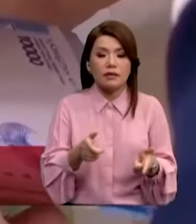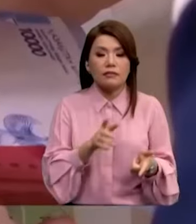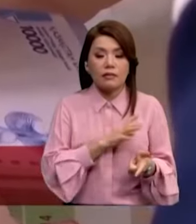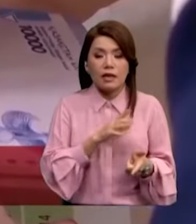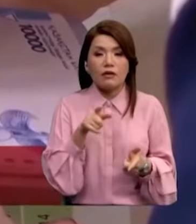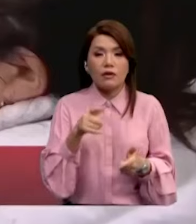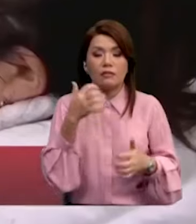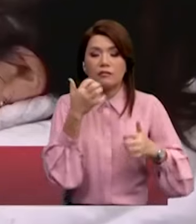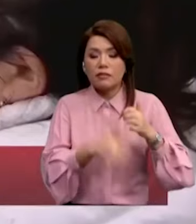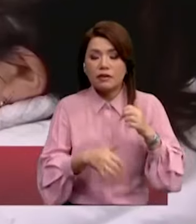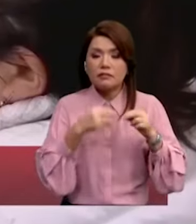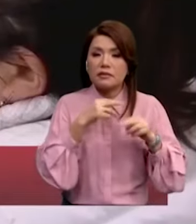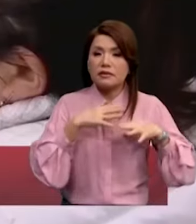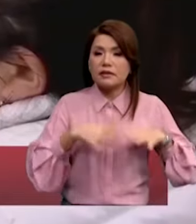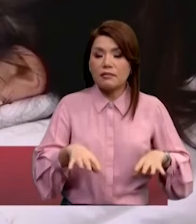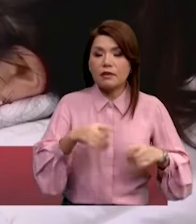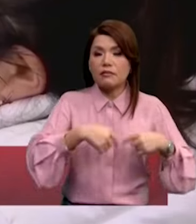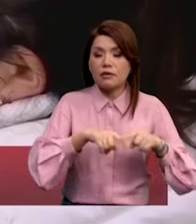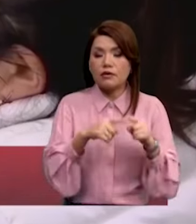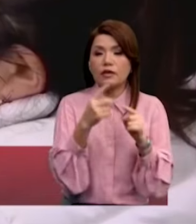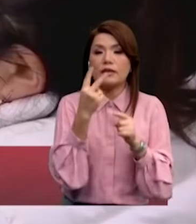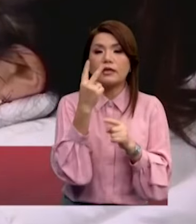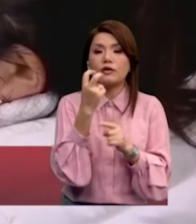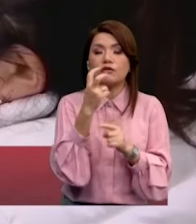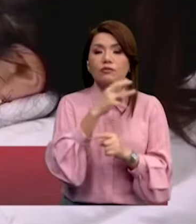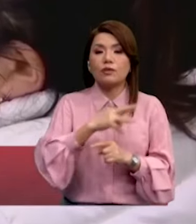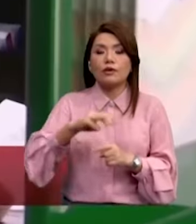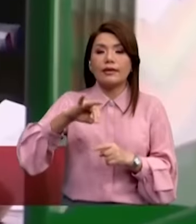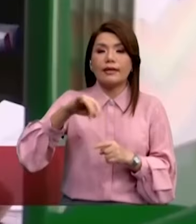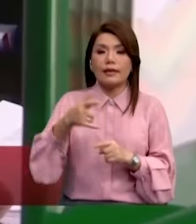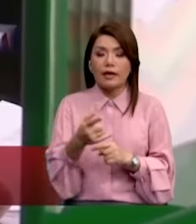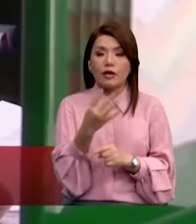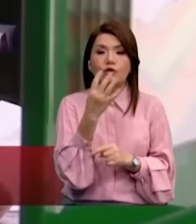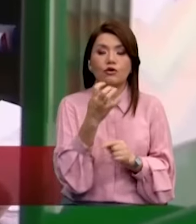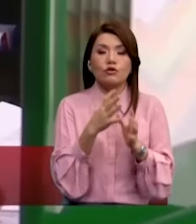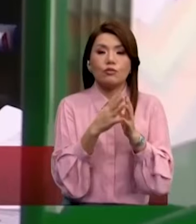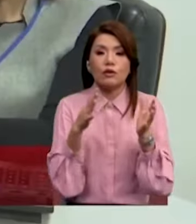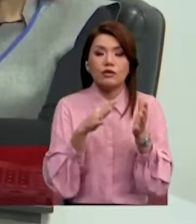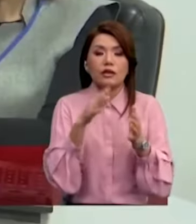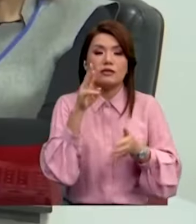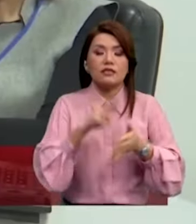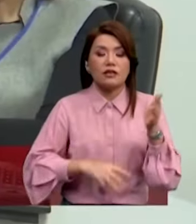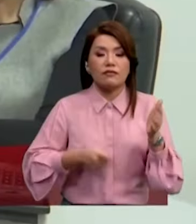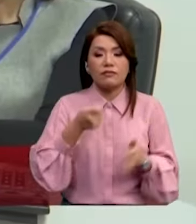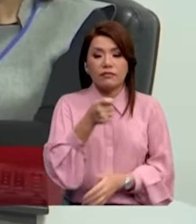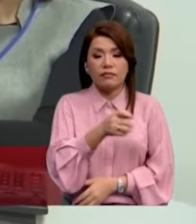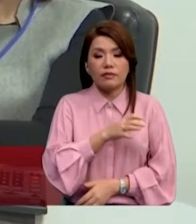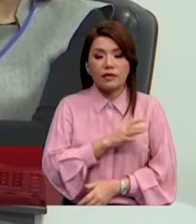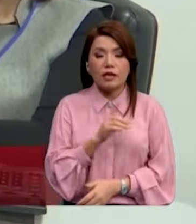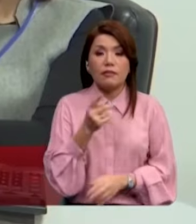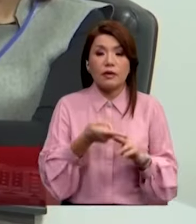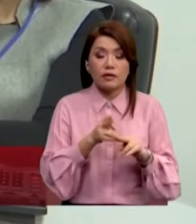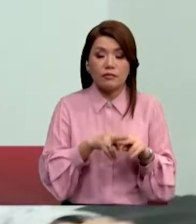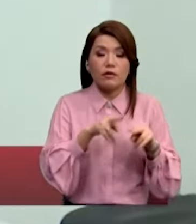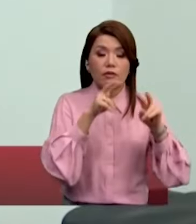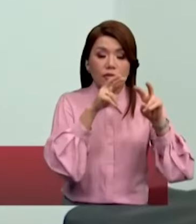Осылайша немқұрайлық танытқан қаржы ұйымдарына соммасы 200 миллион теңгеден асатын 400-ден аса әкімшілік айыппұл салынды. Сондықтан